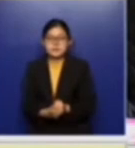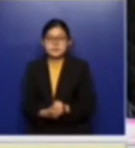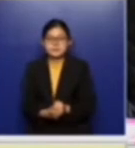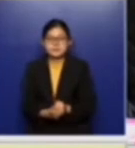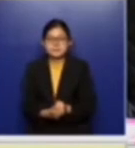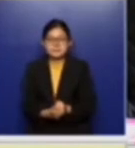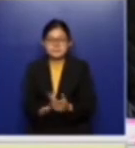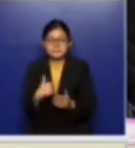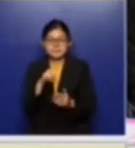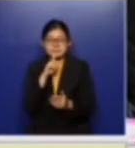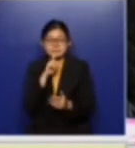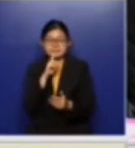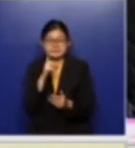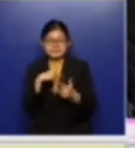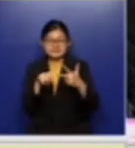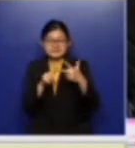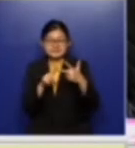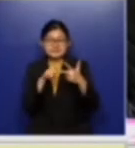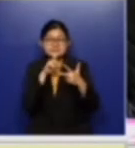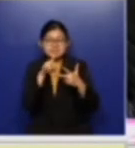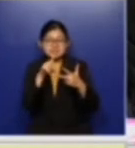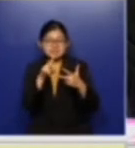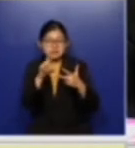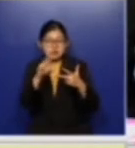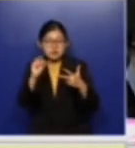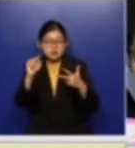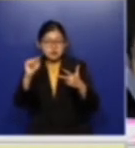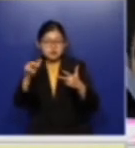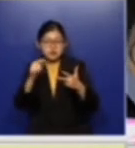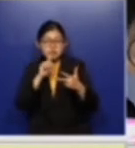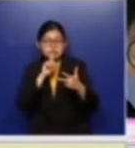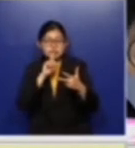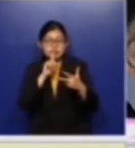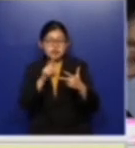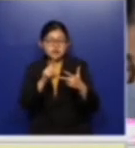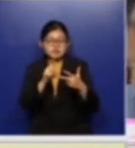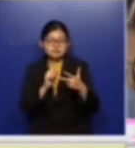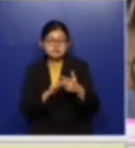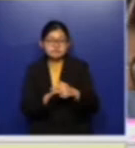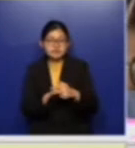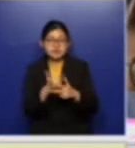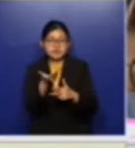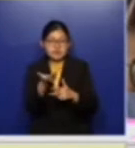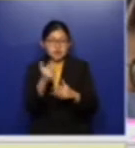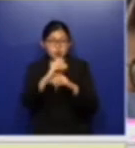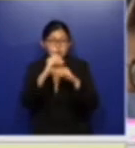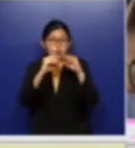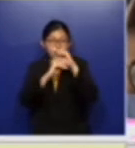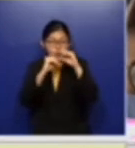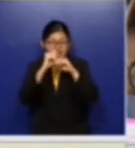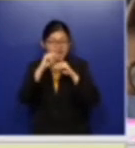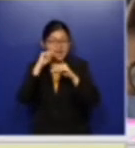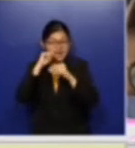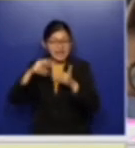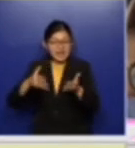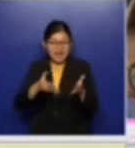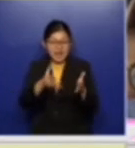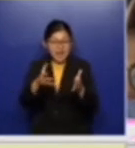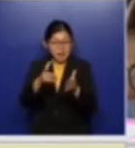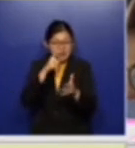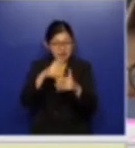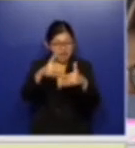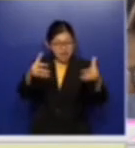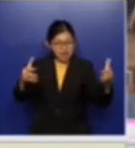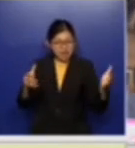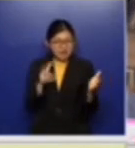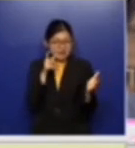คำถามที่3ครับท่านเรียนถามท่านรัฐมนตรีท่านมีโครงการแหล่งน้ำขนาดใหญ่หรือขนาดกล